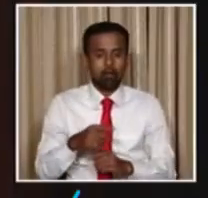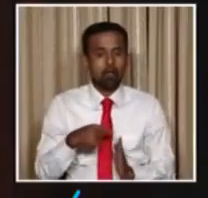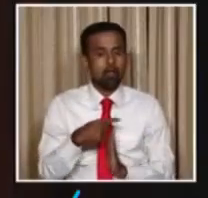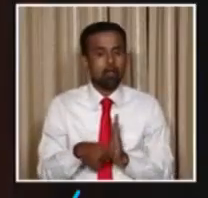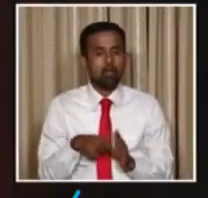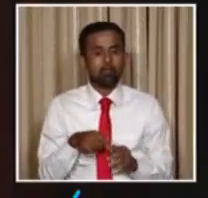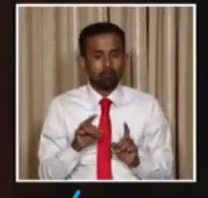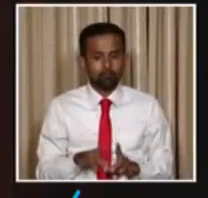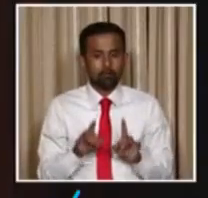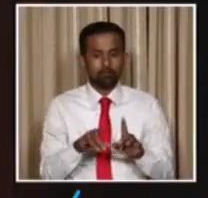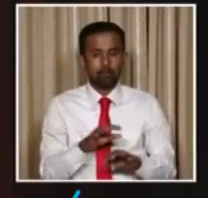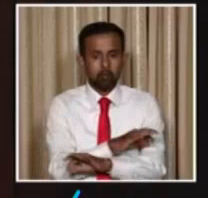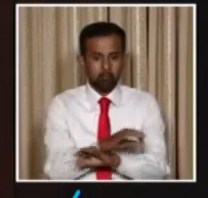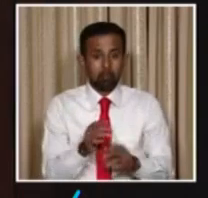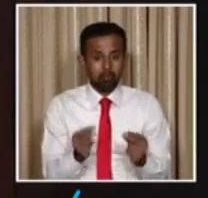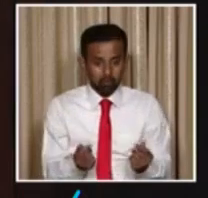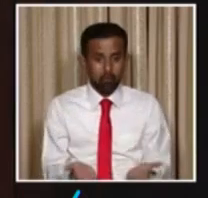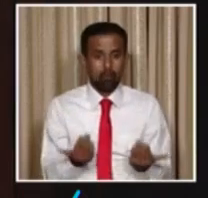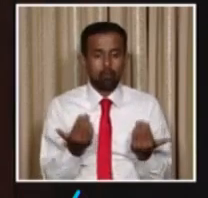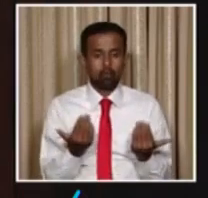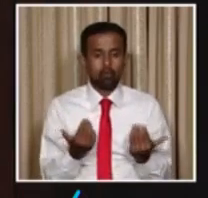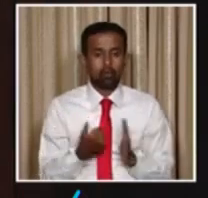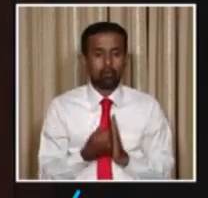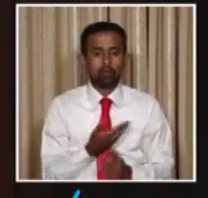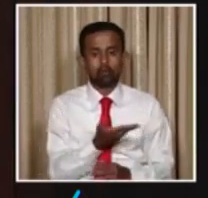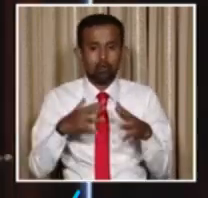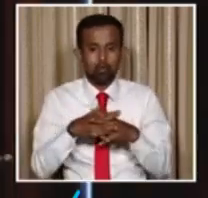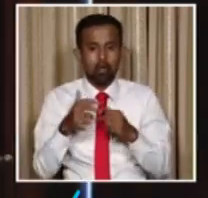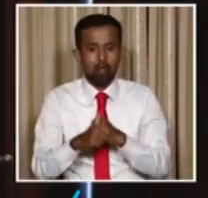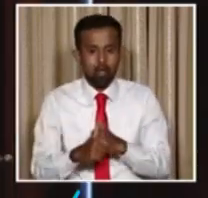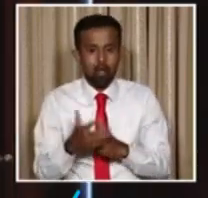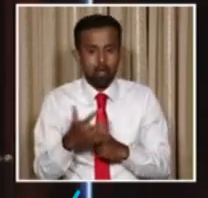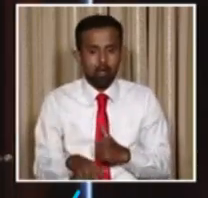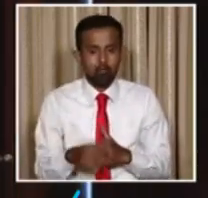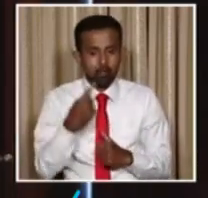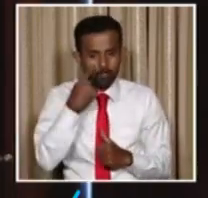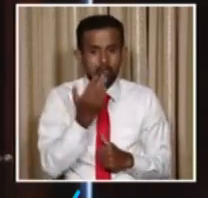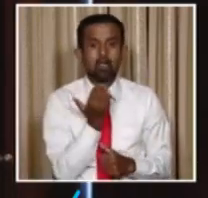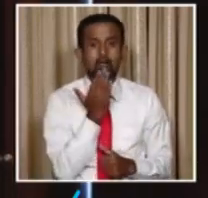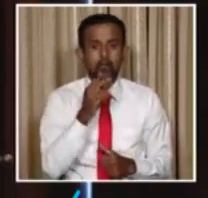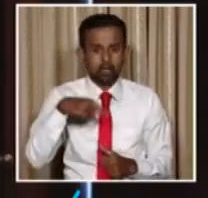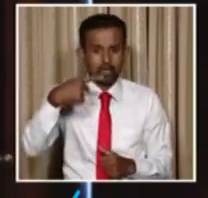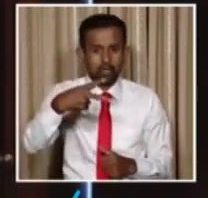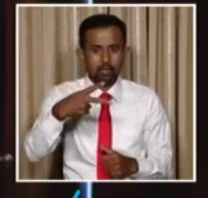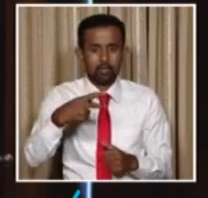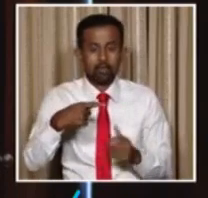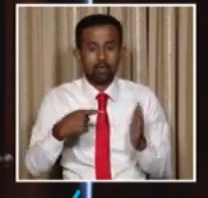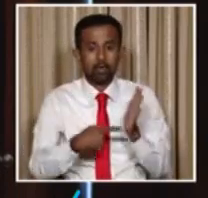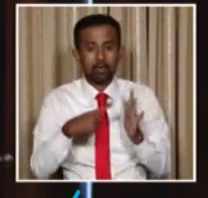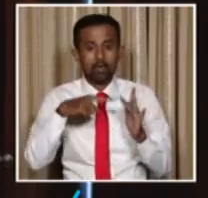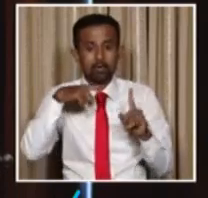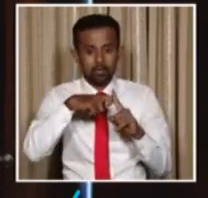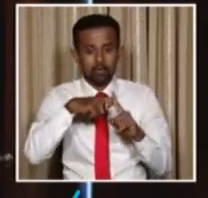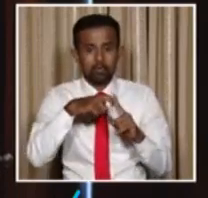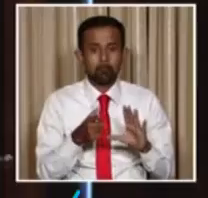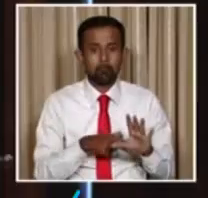ලංකාවේද එවැනි පියවර කඩිනමින් ගත යුතුයයි මෙම ගරු සභාවට මම යෝජනා කරමි. අපි දැක්ක ඇමරිකාව හෙට අනිද්දාට TikTok තමන්ගේ රටේ